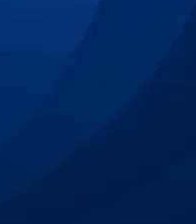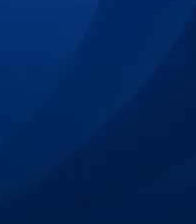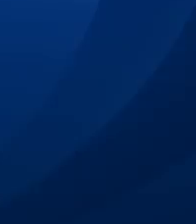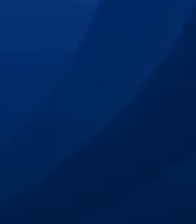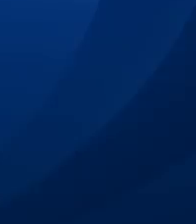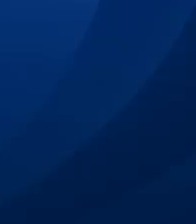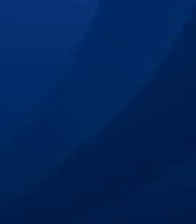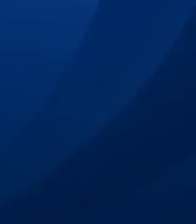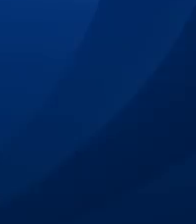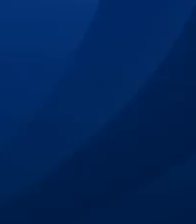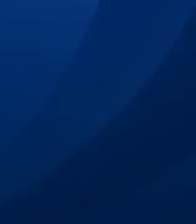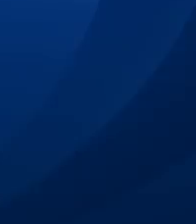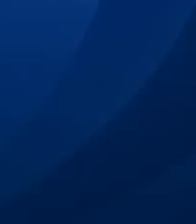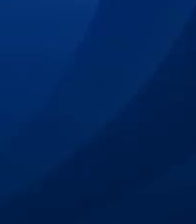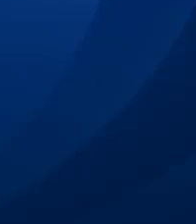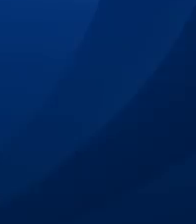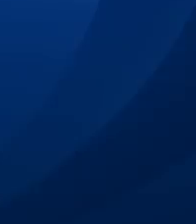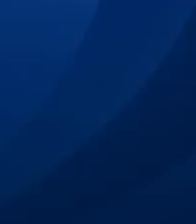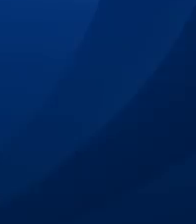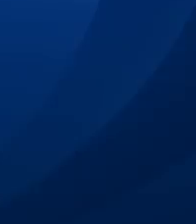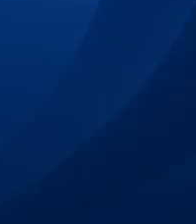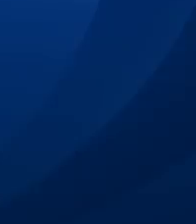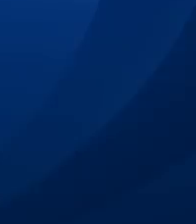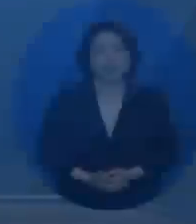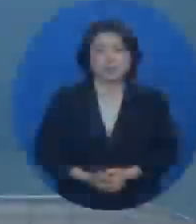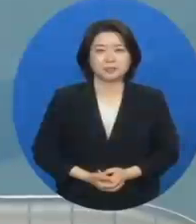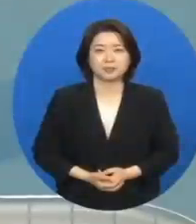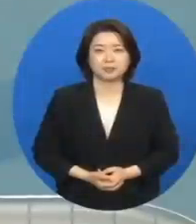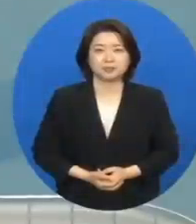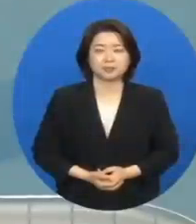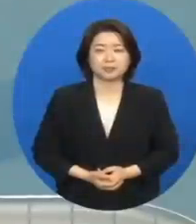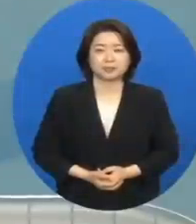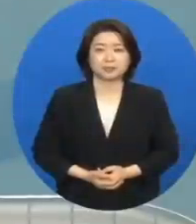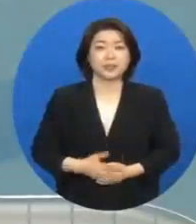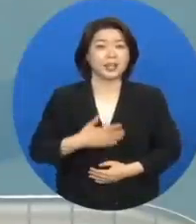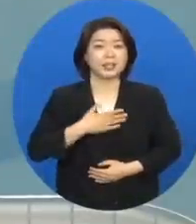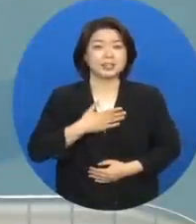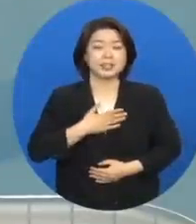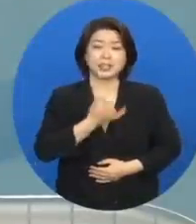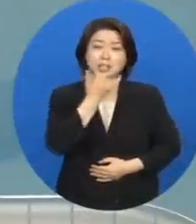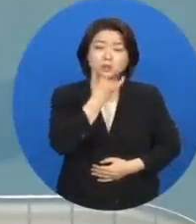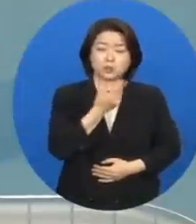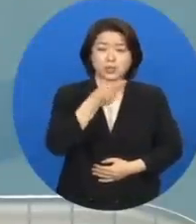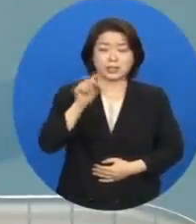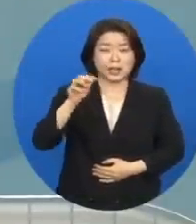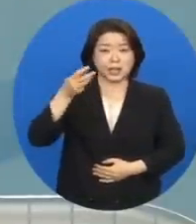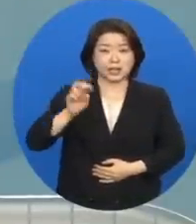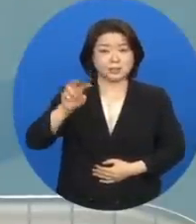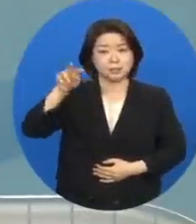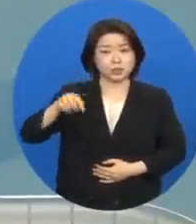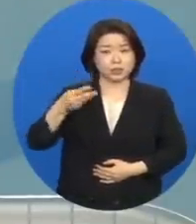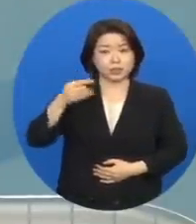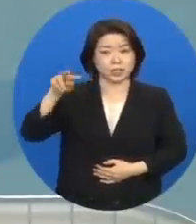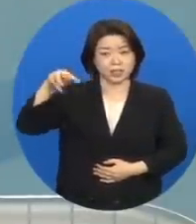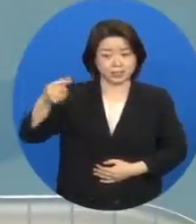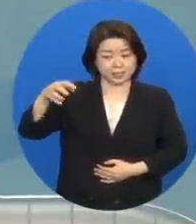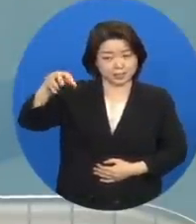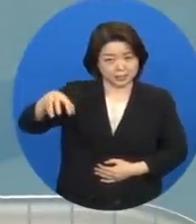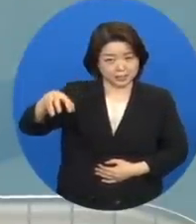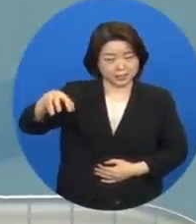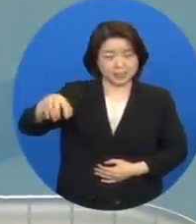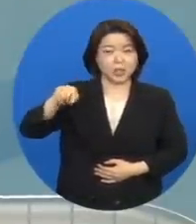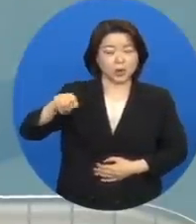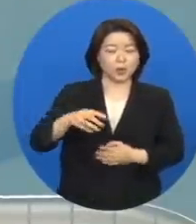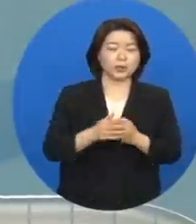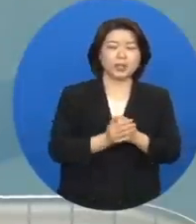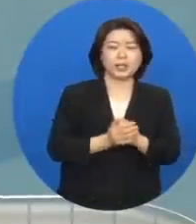듣고 많은 사람이 예수를 믿게 되었다. 제가 독일 다름슈타트라는 곳에 있는 바실레아 슈링크